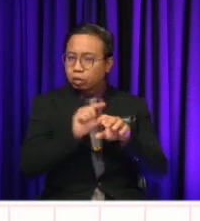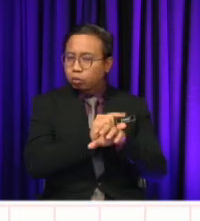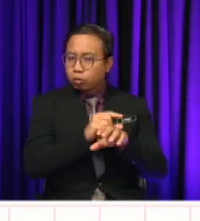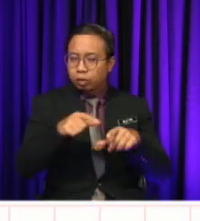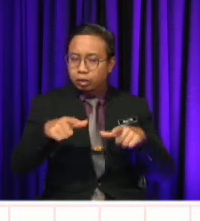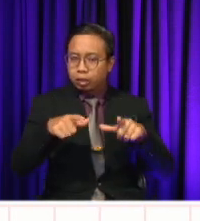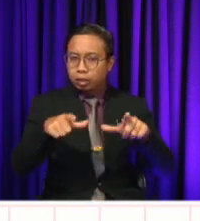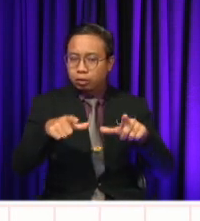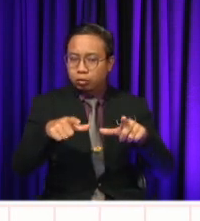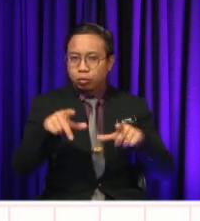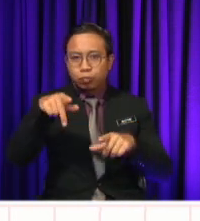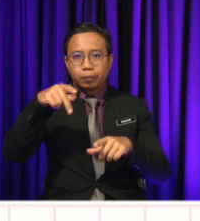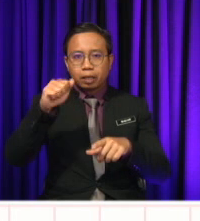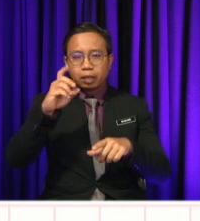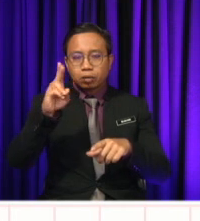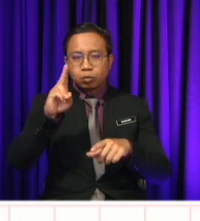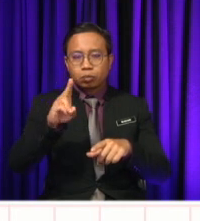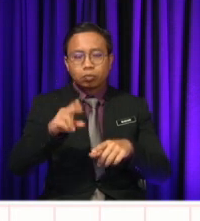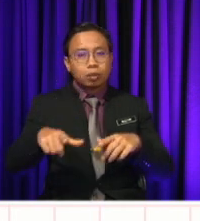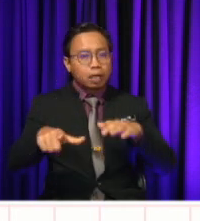Lintang kita gunakan